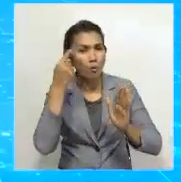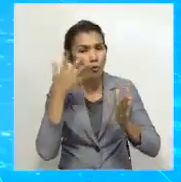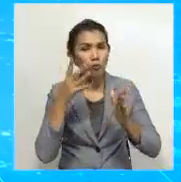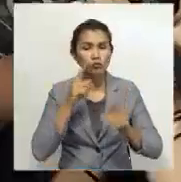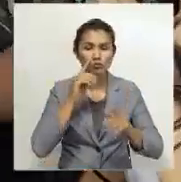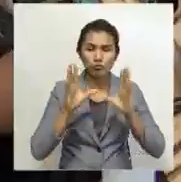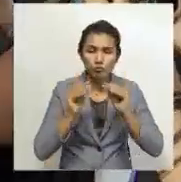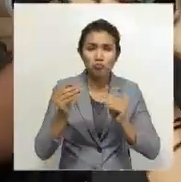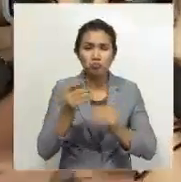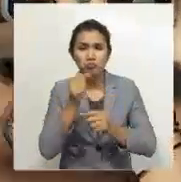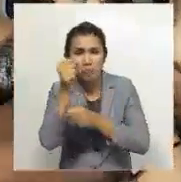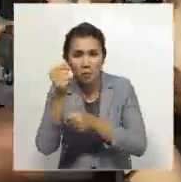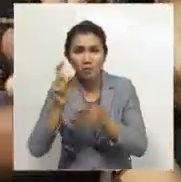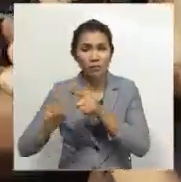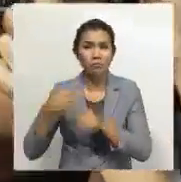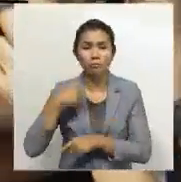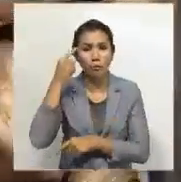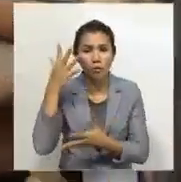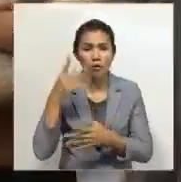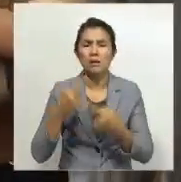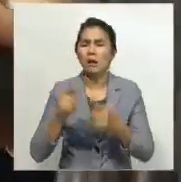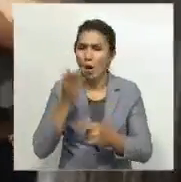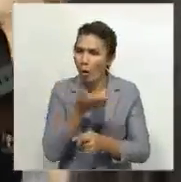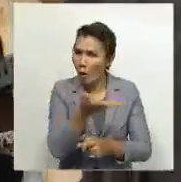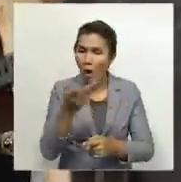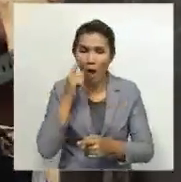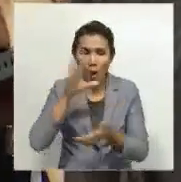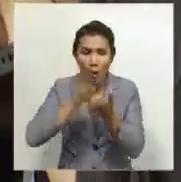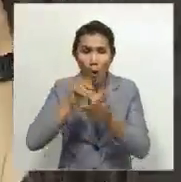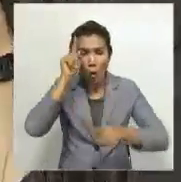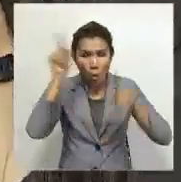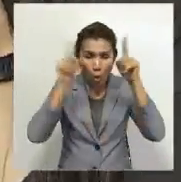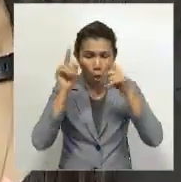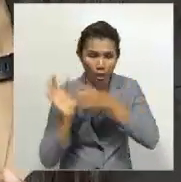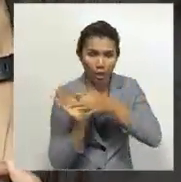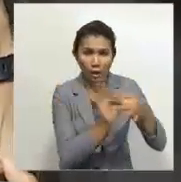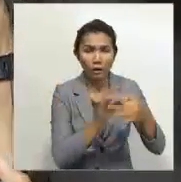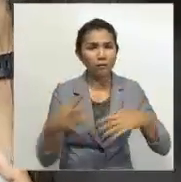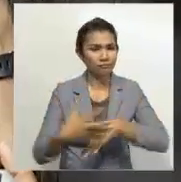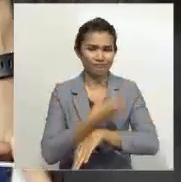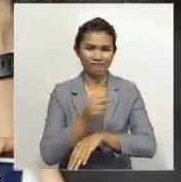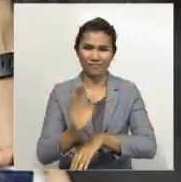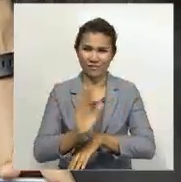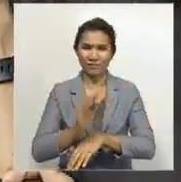มีการชุมนุมต่อต้านพร้อมขออย่านำไปบิดเบือนหรือว่าเชื่อมโยงกับเรื่องทางการเมืองด้วยค่ะ